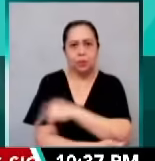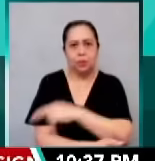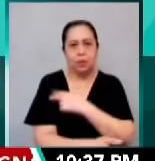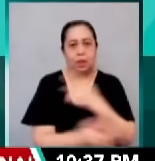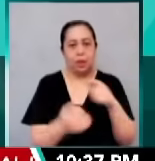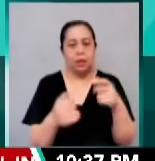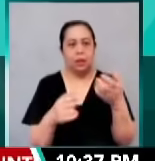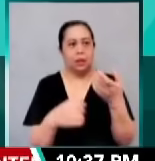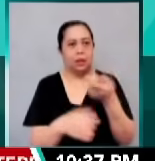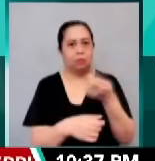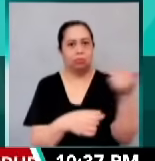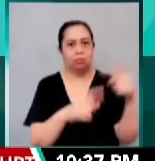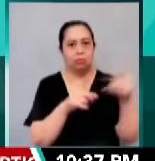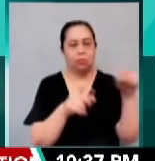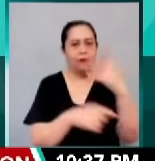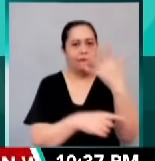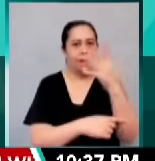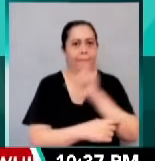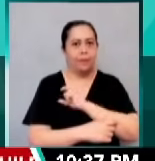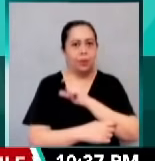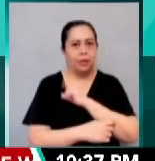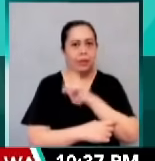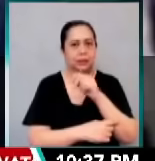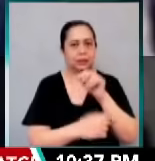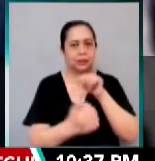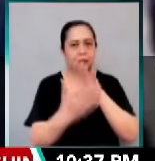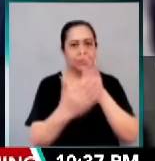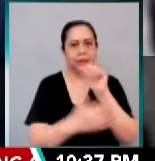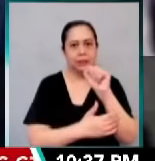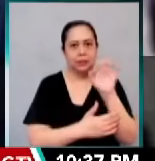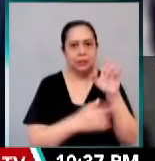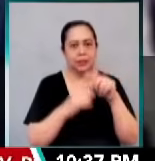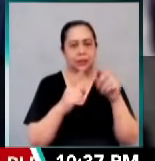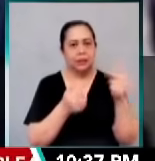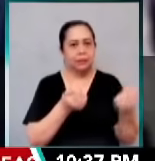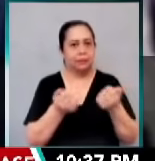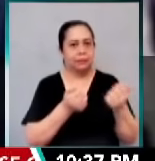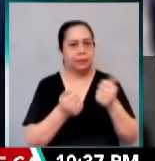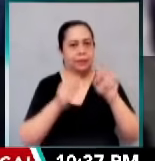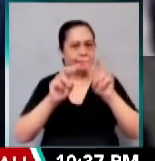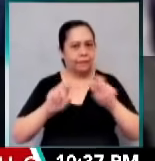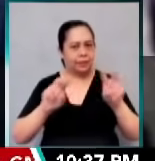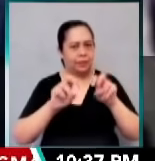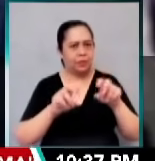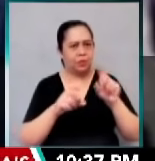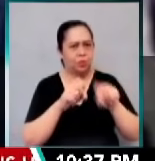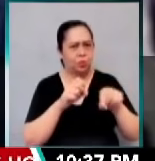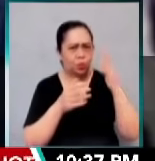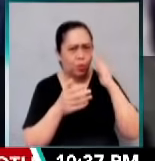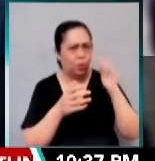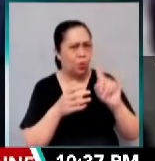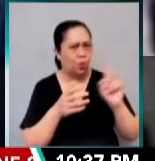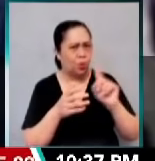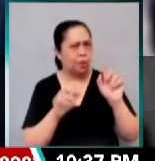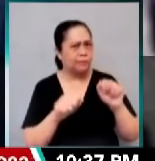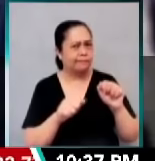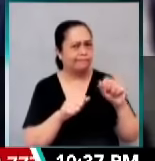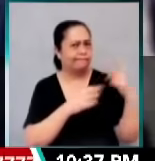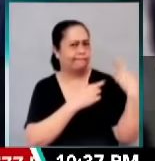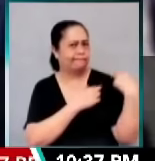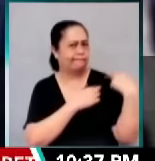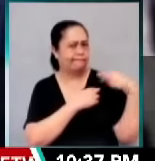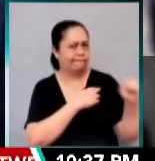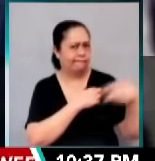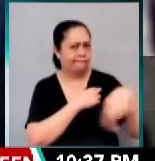ang limang pulis at nahaharap sa administrative investigation para malaman ang kanilang posibleng pananagutan sa paggamit